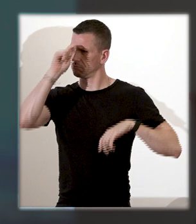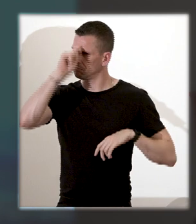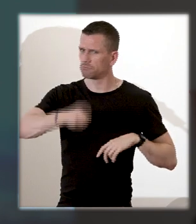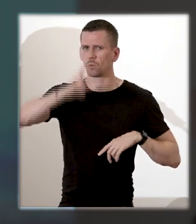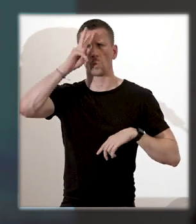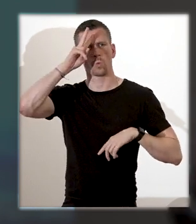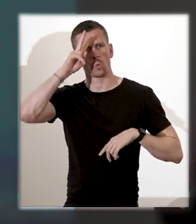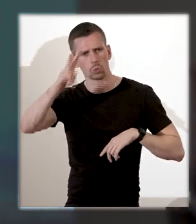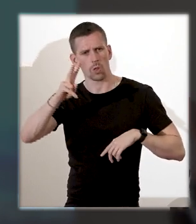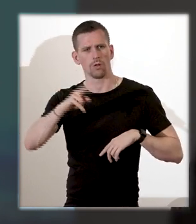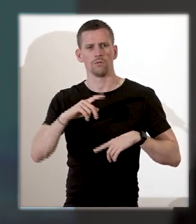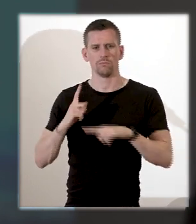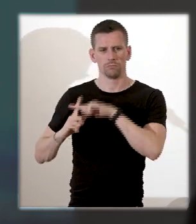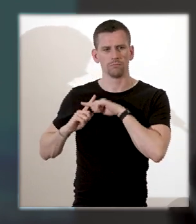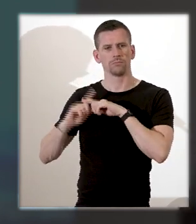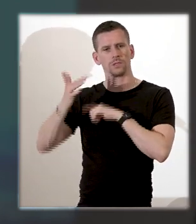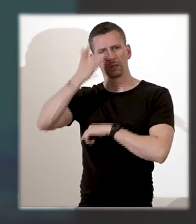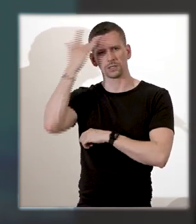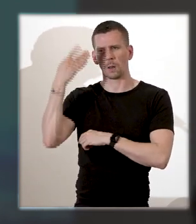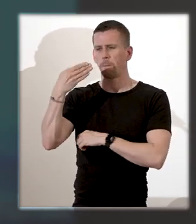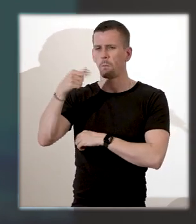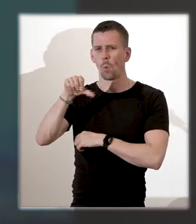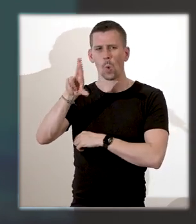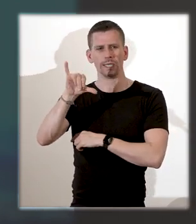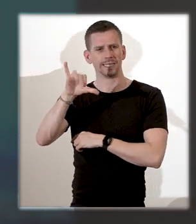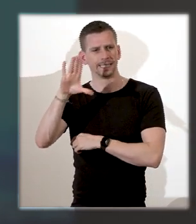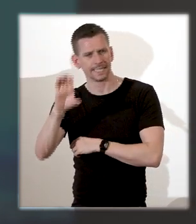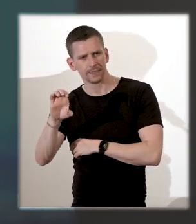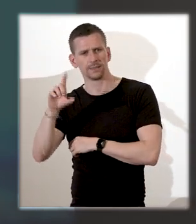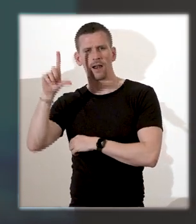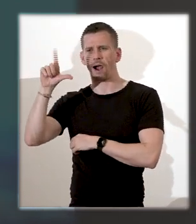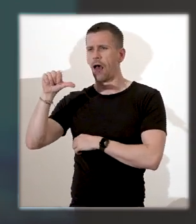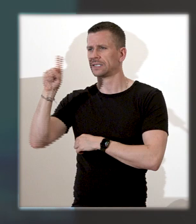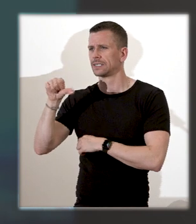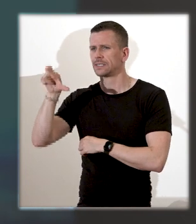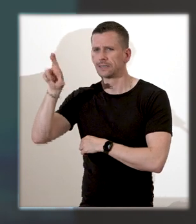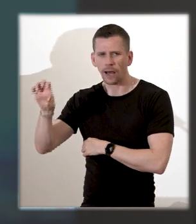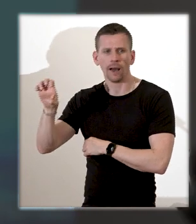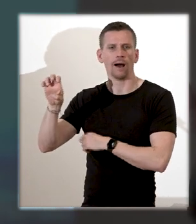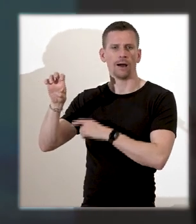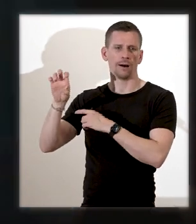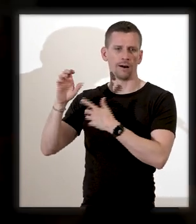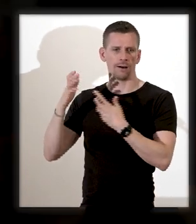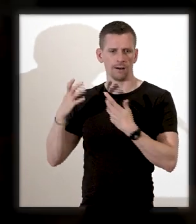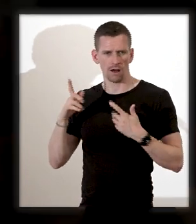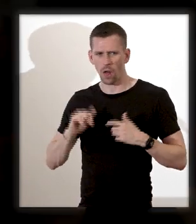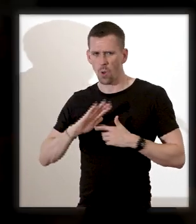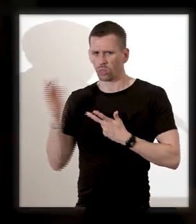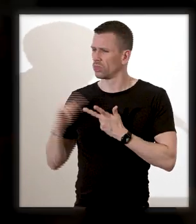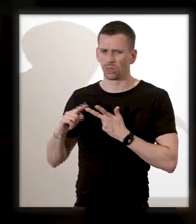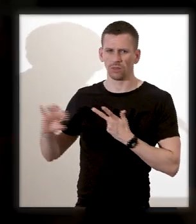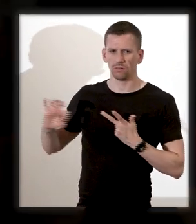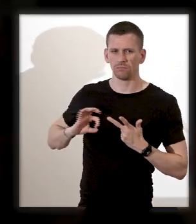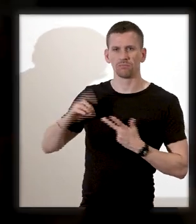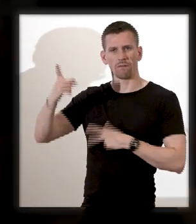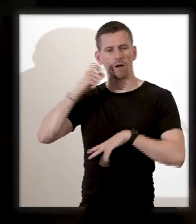Lazare. Et de l'autre côté, l'insigne du Nishan el-Iftihar, une décoration qui a été créée par le bey quelques années plus tôt sur le modèle